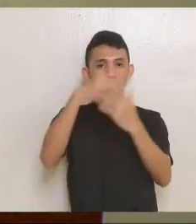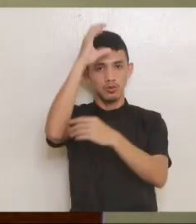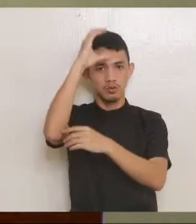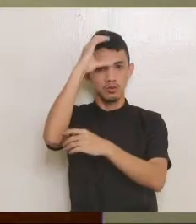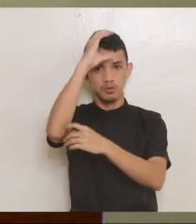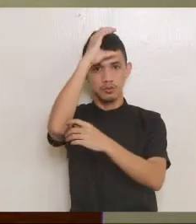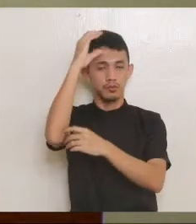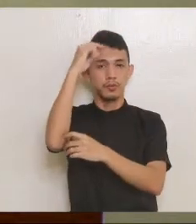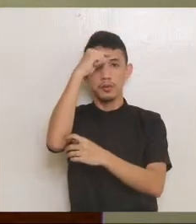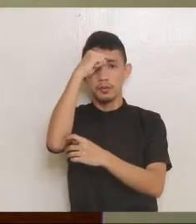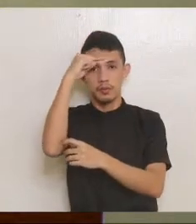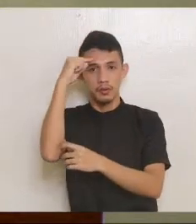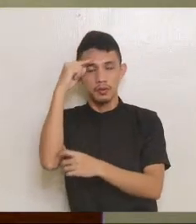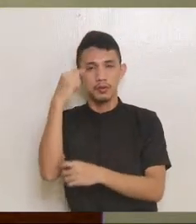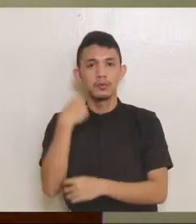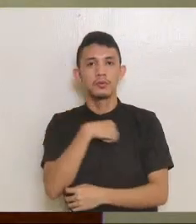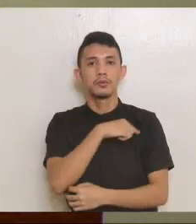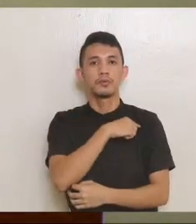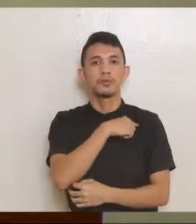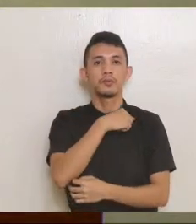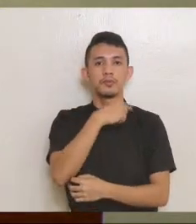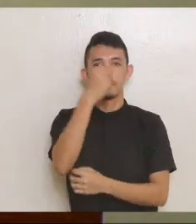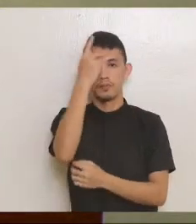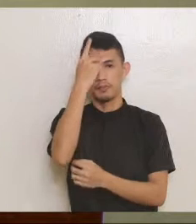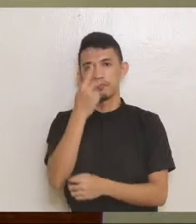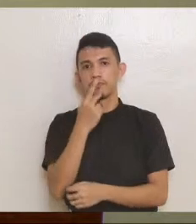of course, mga Katoliko.